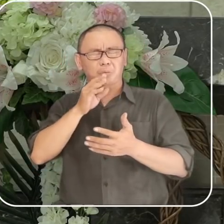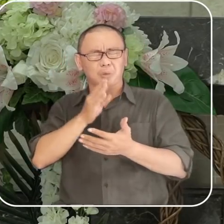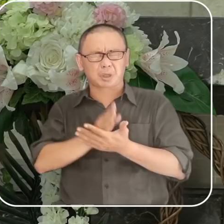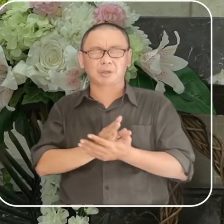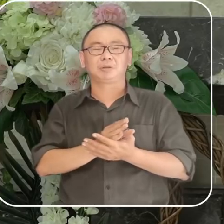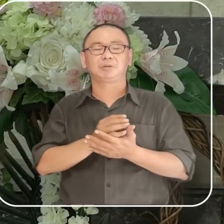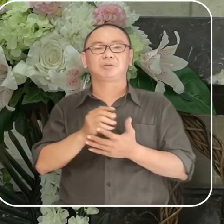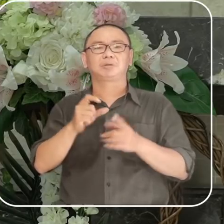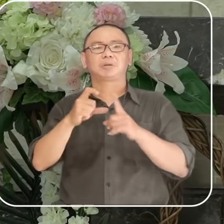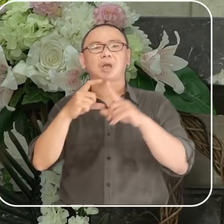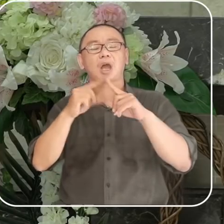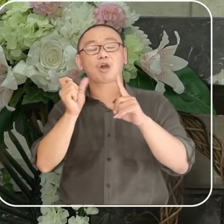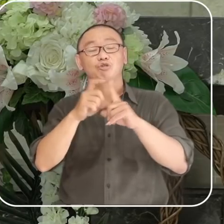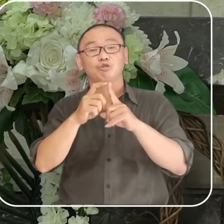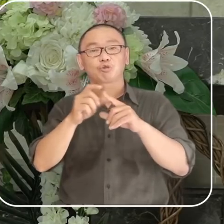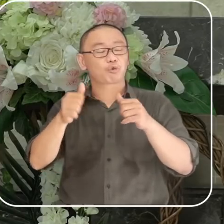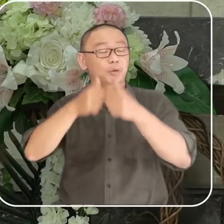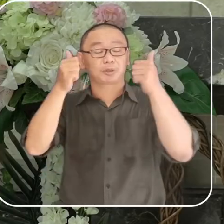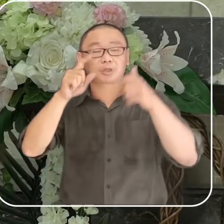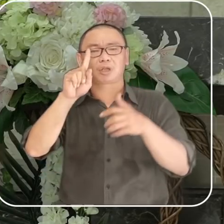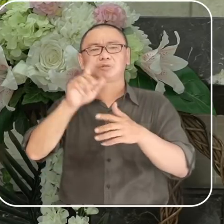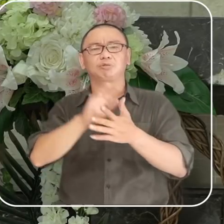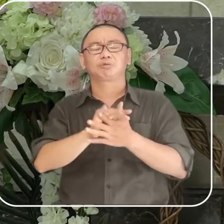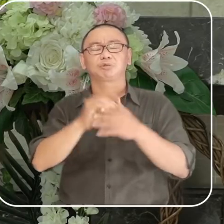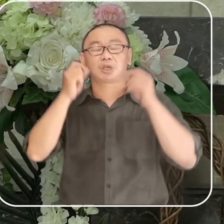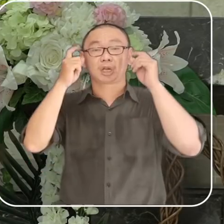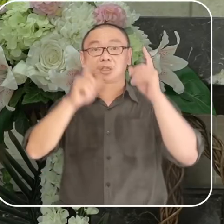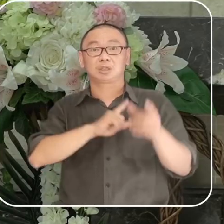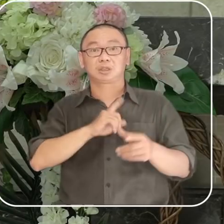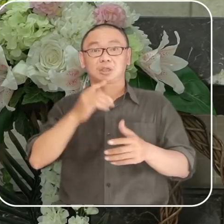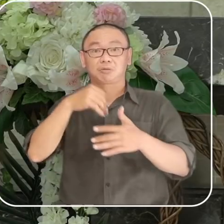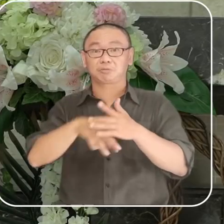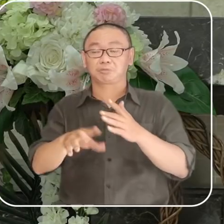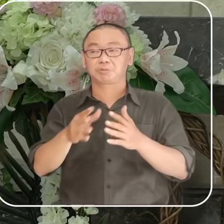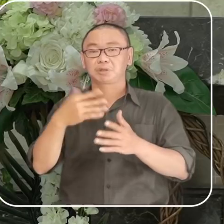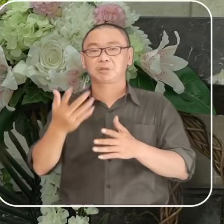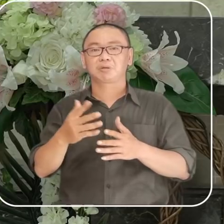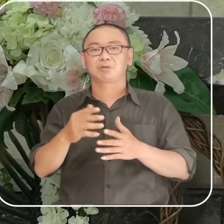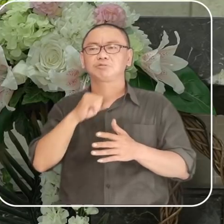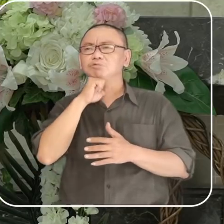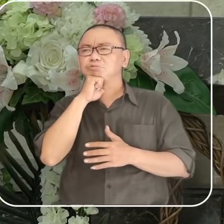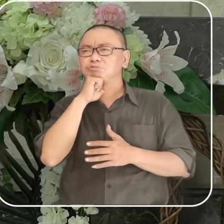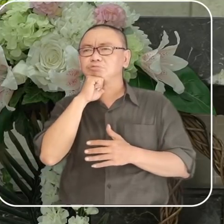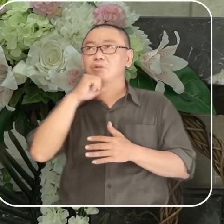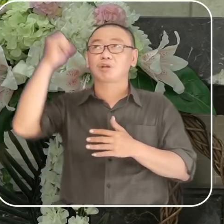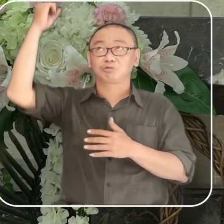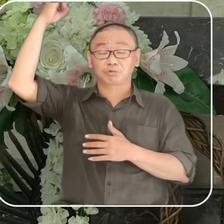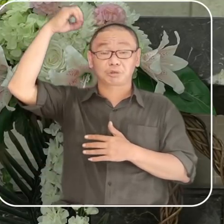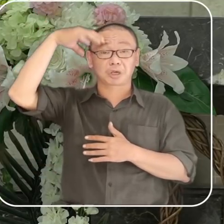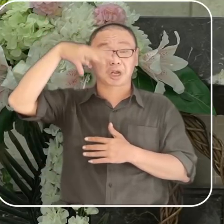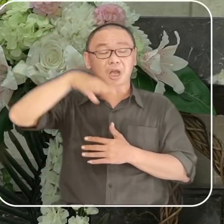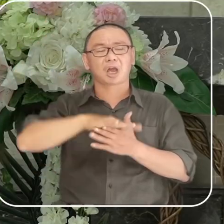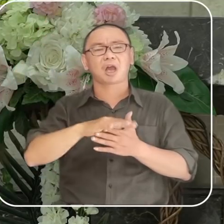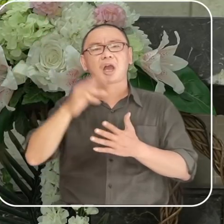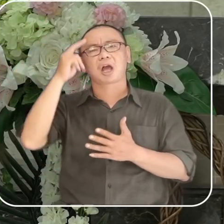biasa. Satu kesadaran diri di dalam kebinasaan yang hanya menanti anugerah Allah untuk mohon